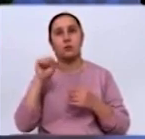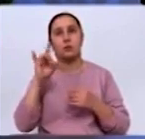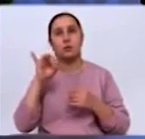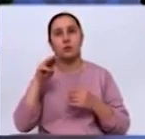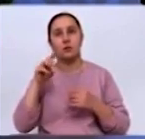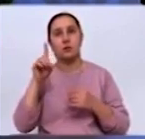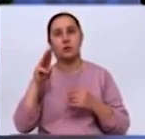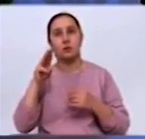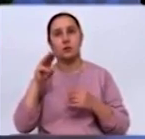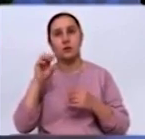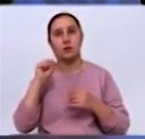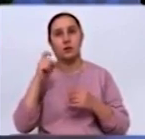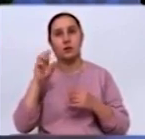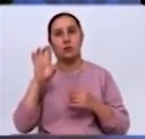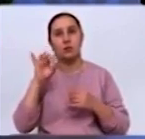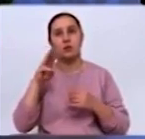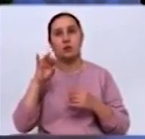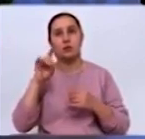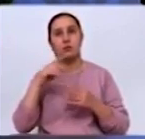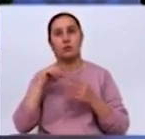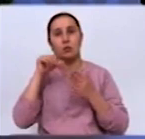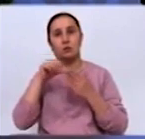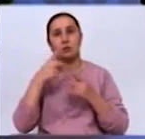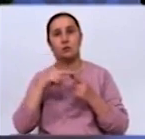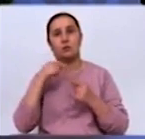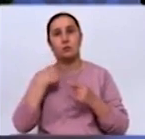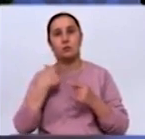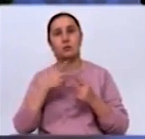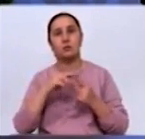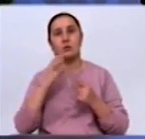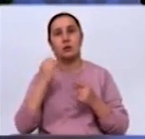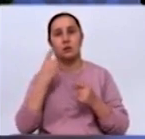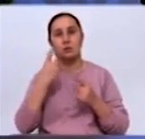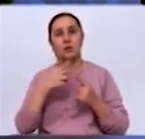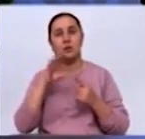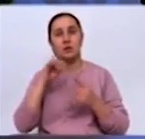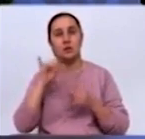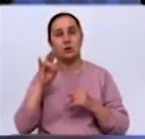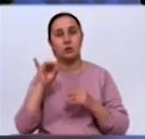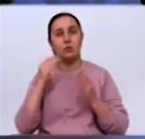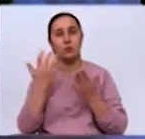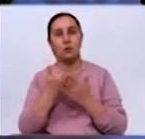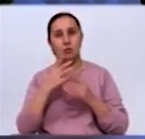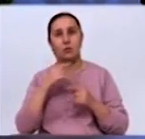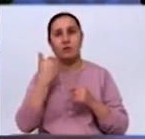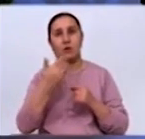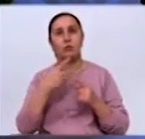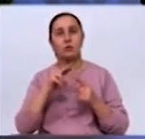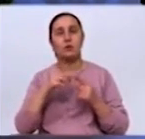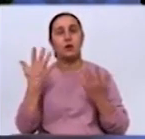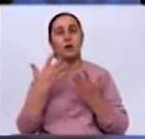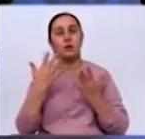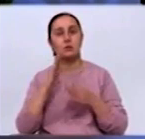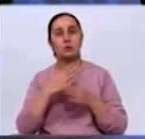tizimlari. Axborot tizimlarini ustiga bosganimizda bizda yana bir ichki kichkina yana menyu paydo bo'ldi va bu yerdan biz qaysi